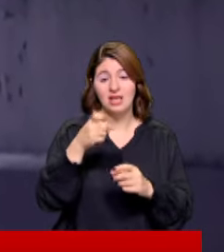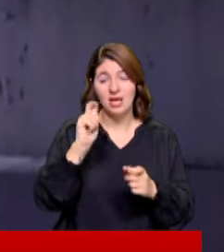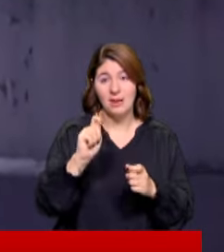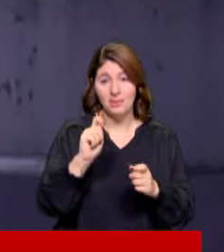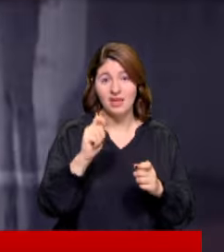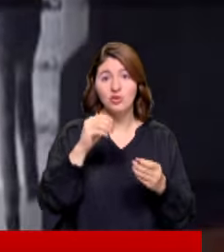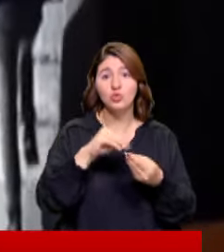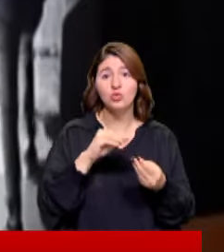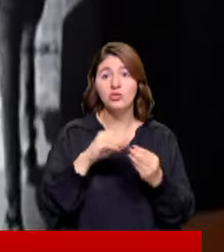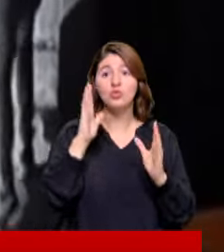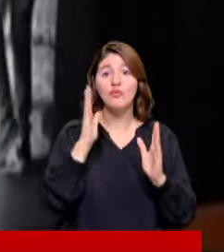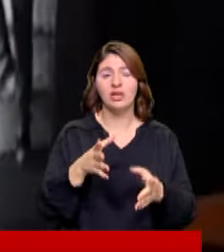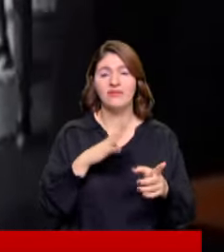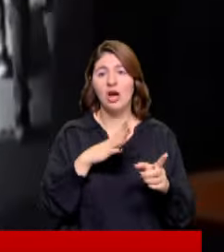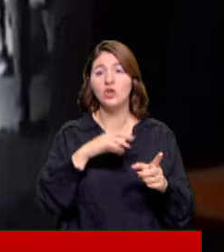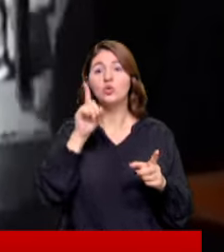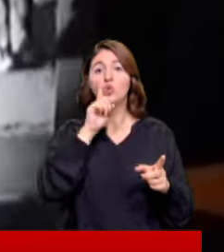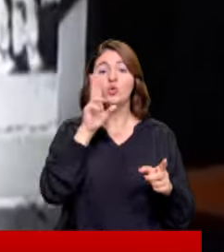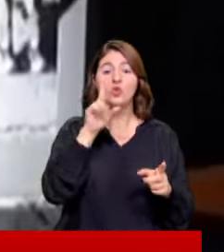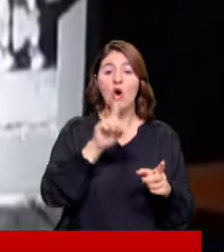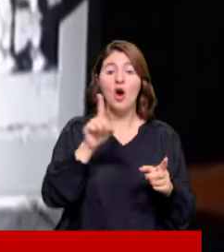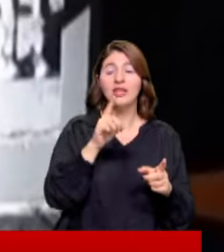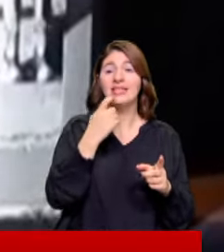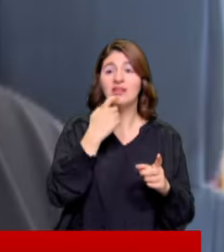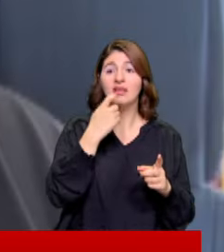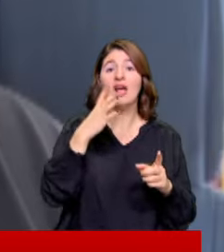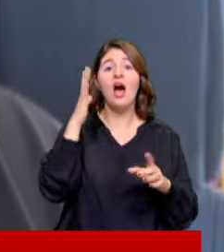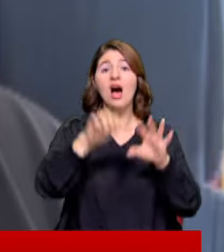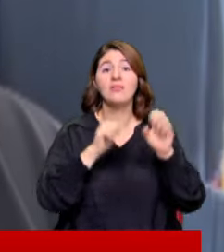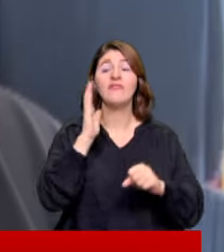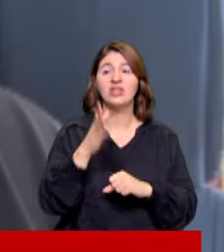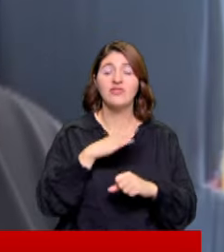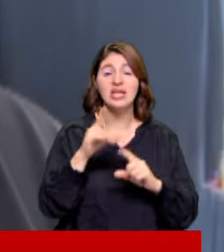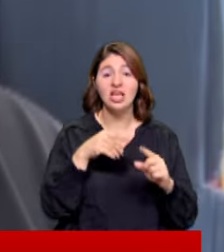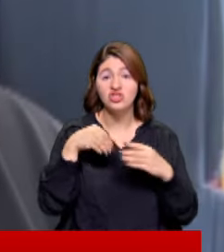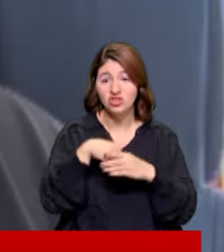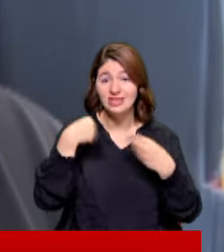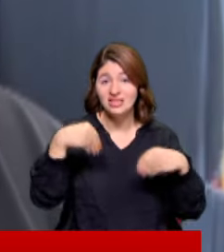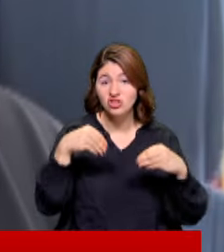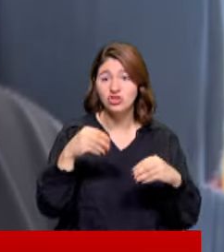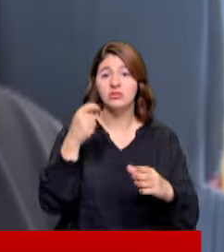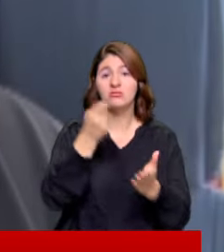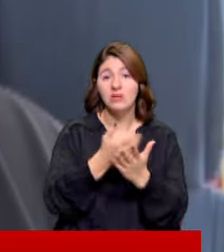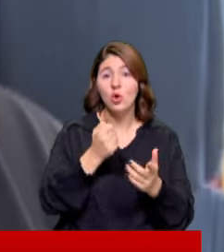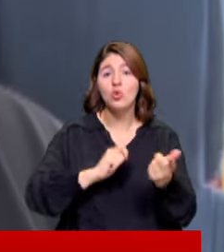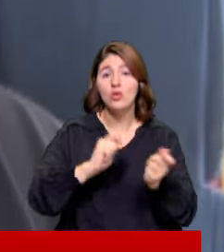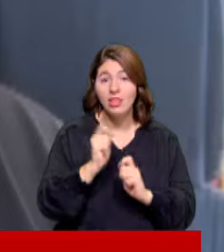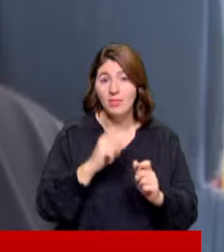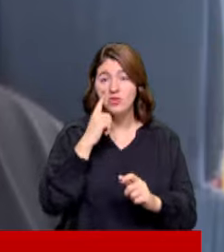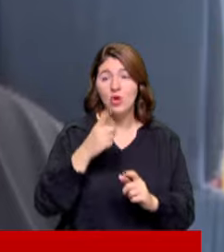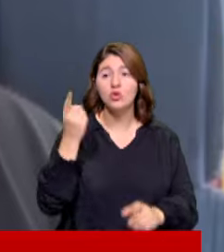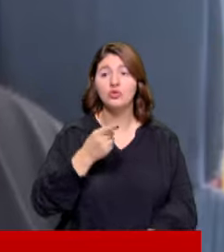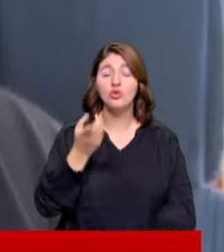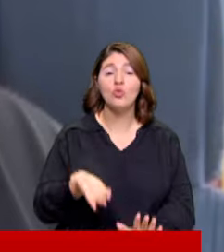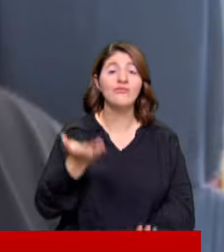yıl artış var. Nedense son 10 yıldır ruhsatsız silah talebinde de artış var. İnternetten satış, temin edilme ve kullanılma